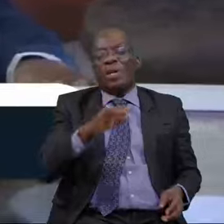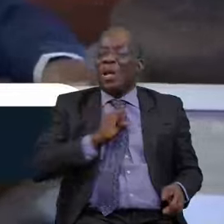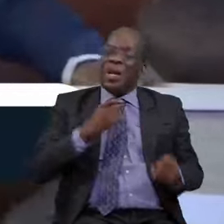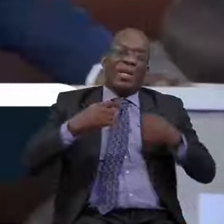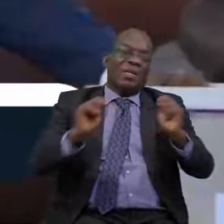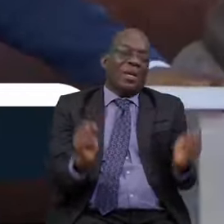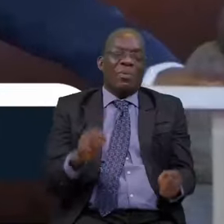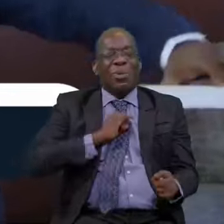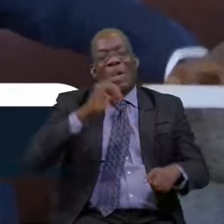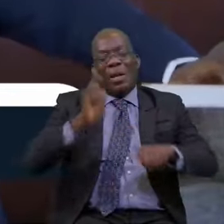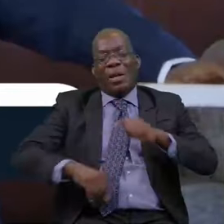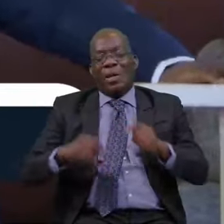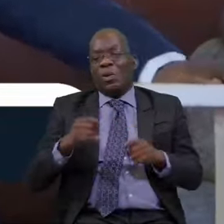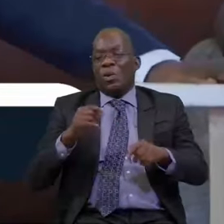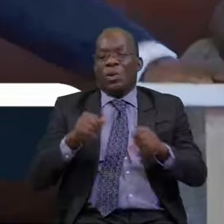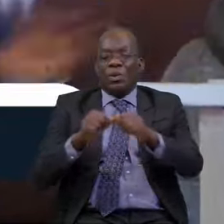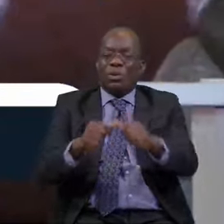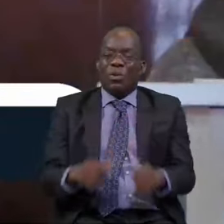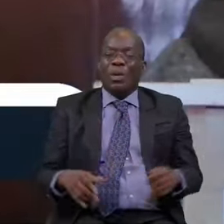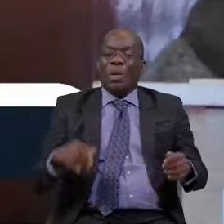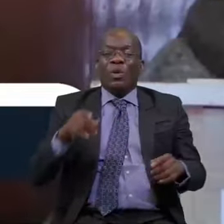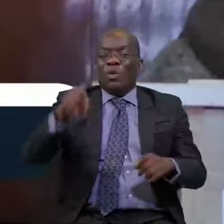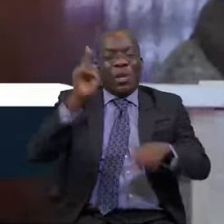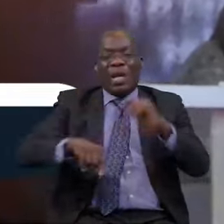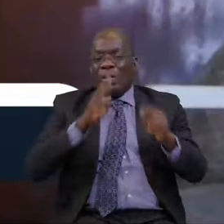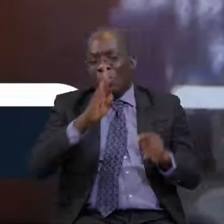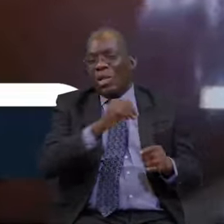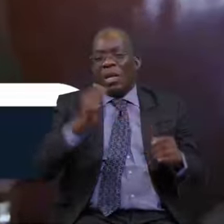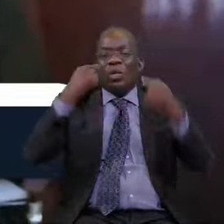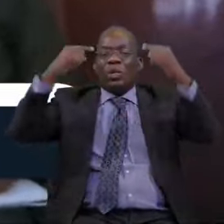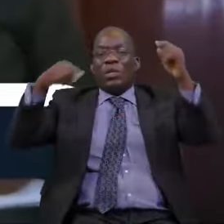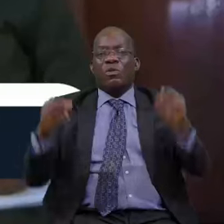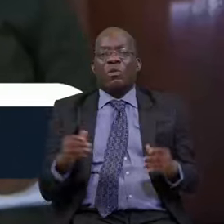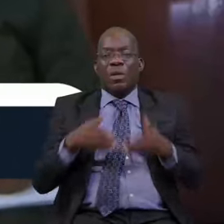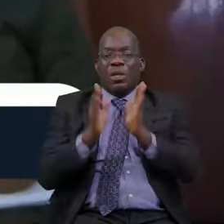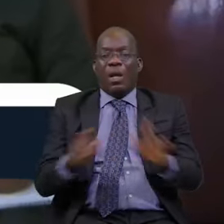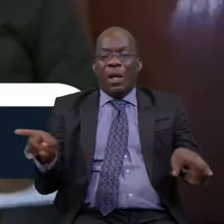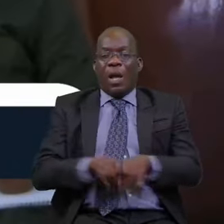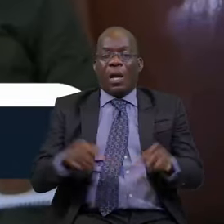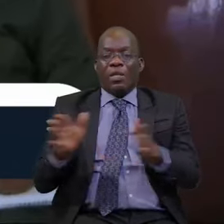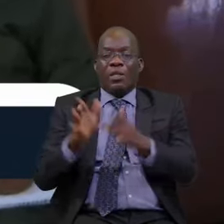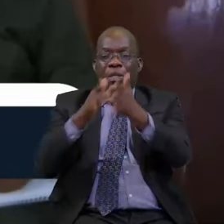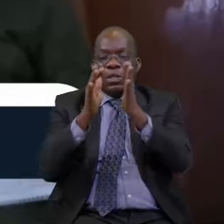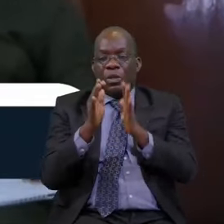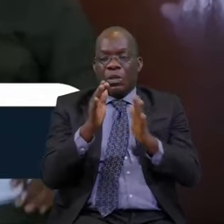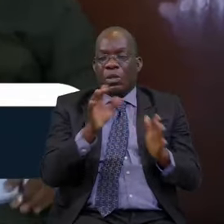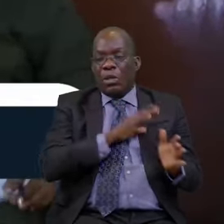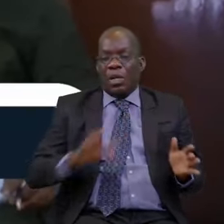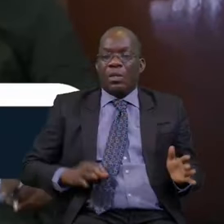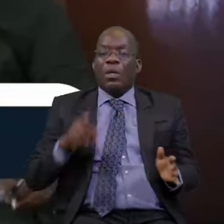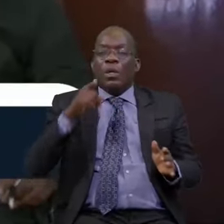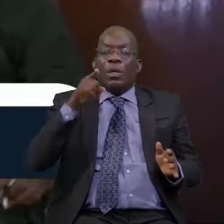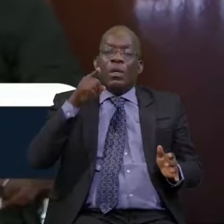de vivre. Vous ne pouvez pas être un bon dirigeant couronné de succès comme Jésus-Christ. Alors Jésus-Christ